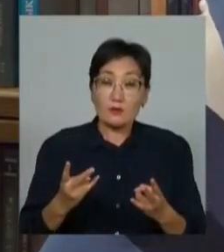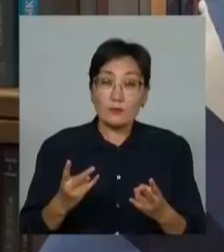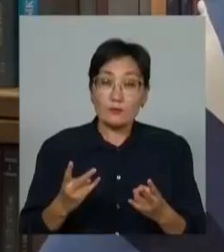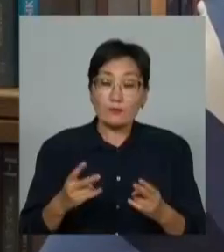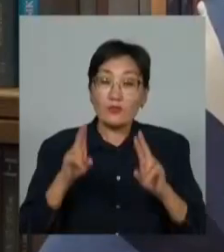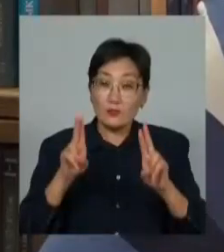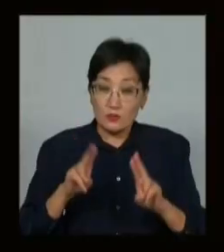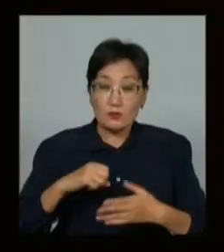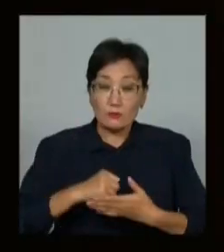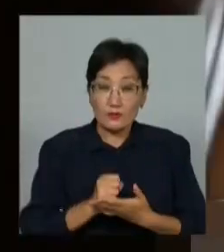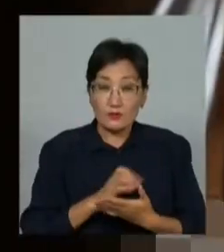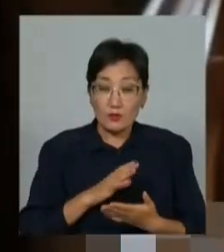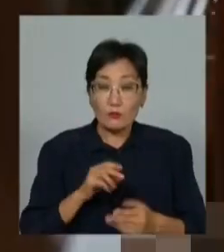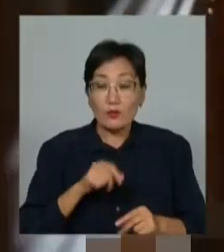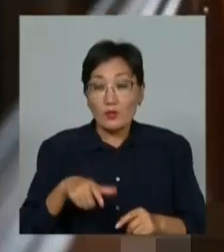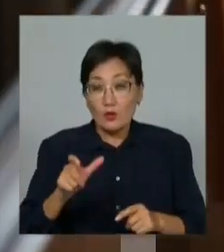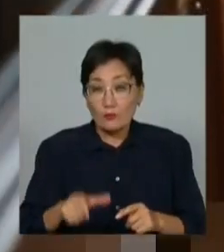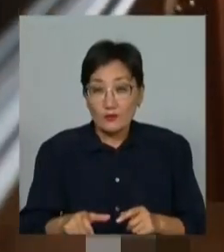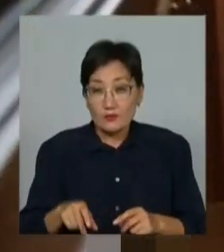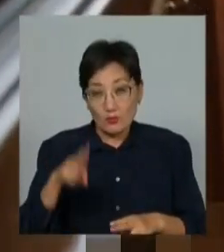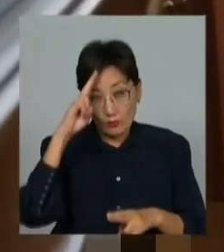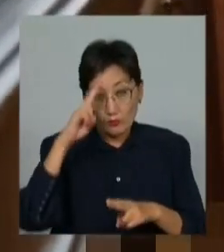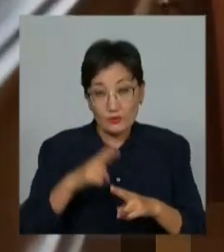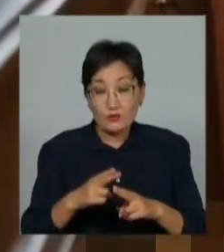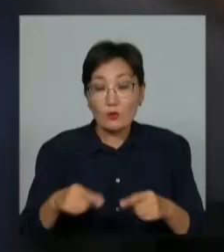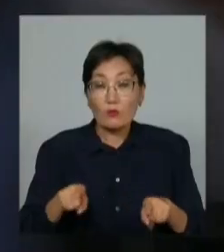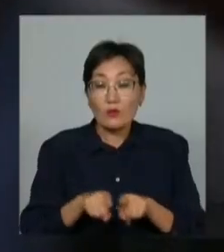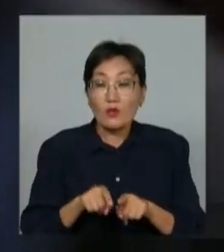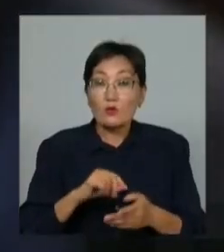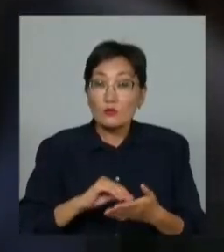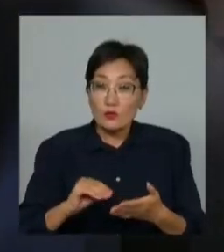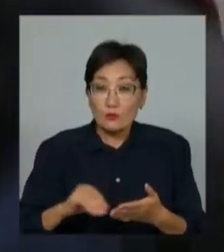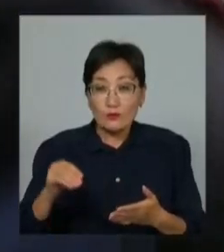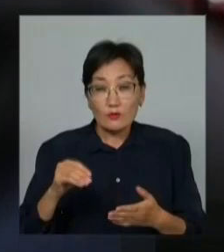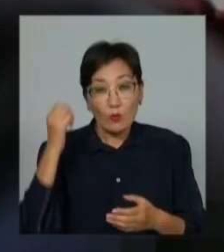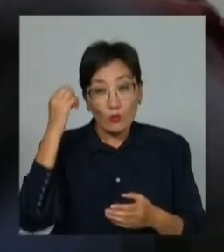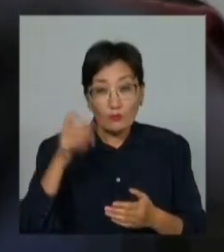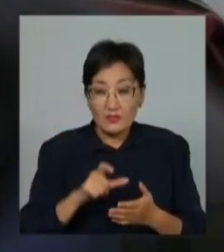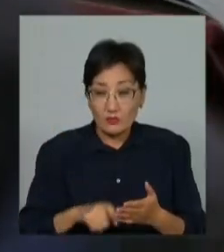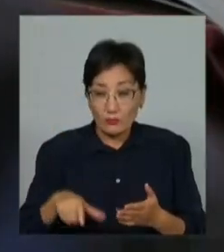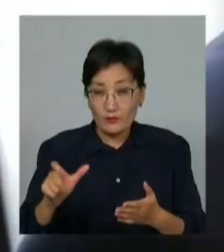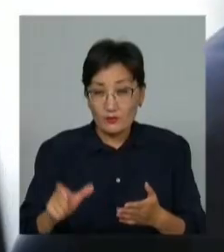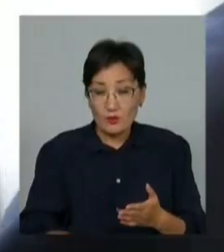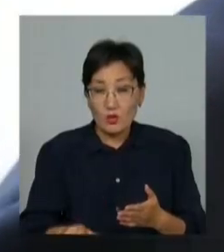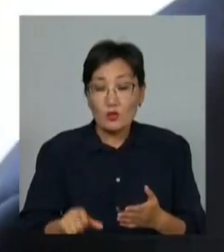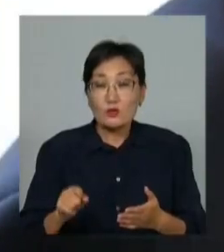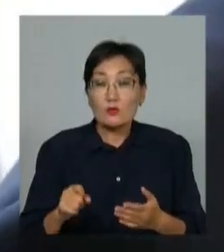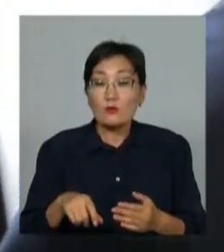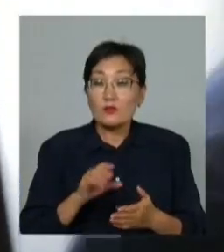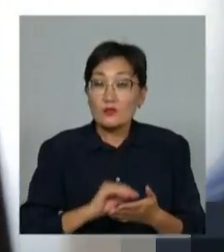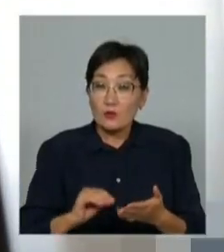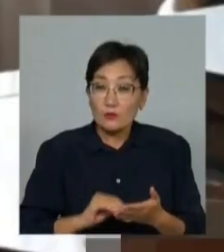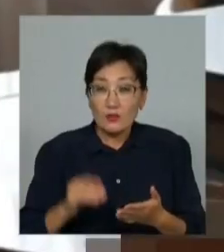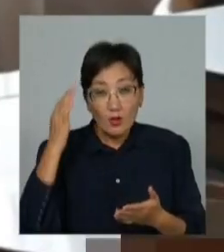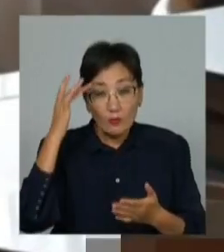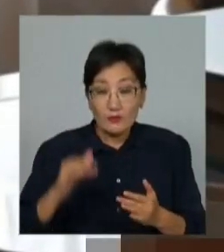ереже бекітілді. Қайраткердің ағасы Кәмен Оразалинде қолға қалам алған дарынды жазушы еді. Бір сөзінде Сұлтан Шәріпұлы жазушылықты